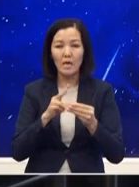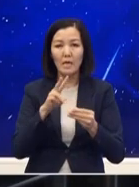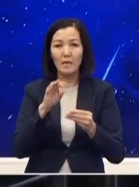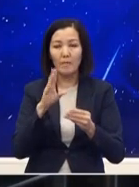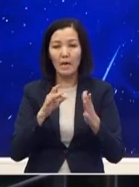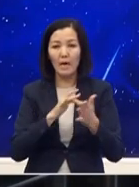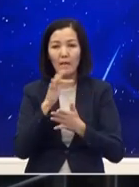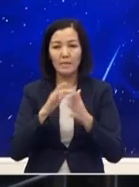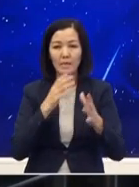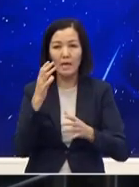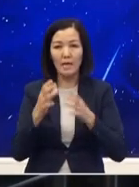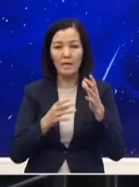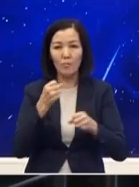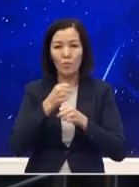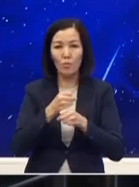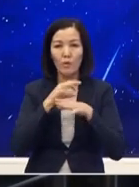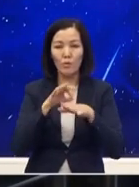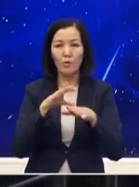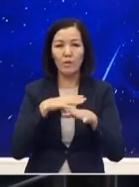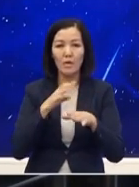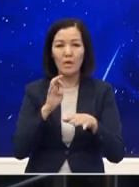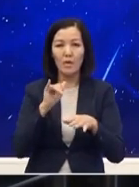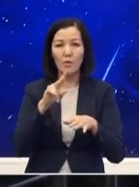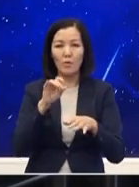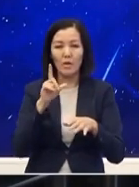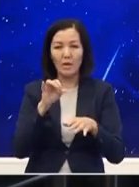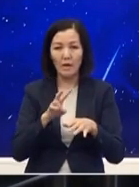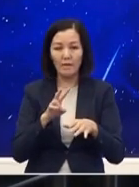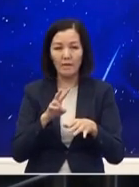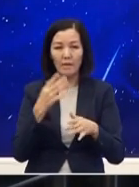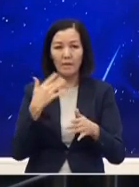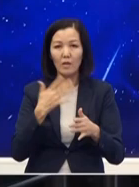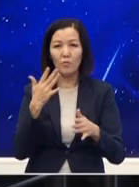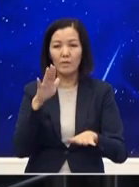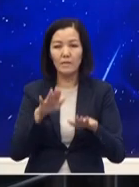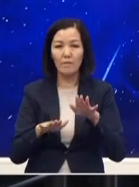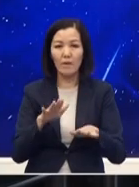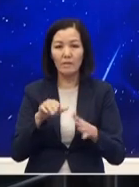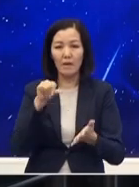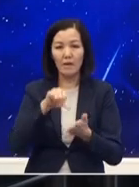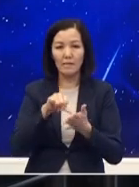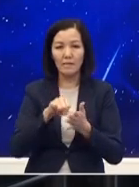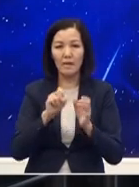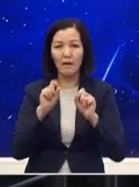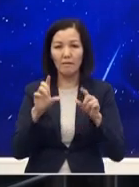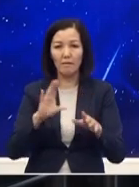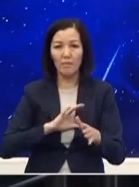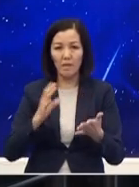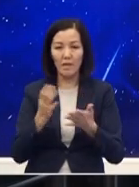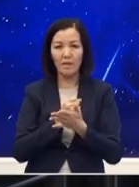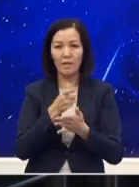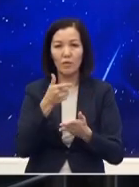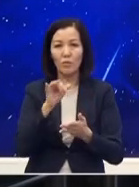Ол жерде біздің спортшыларымыз Әуелхан Абылай 55 келі салмақта өнер көрсетіп 6 медаль алды.